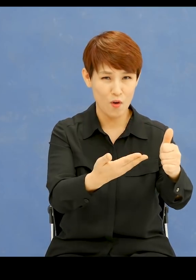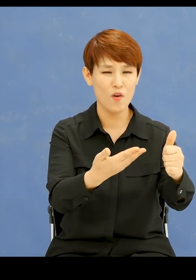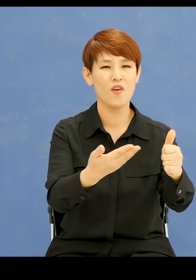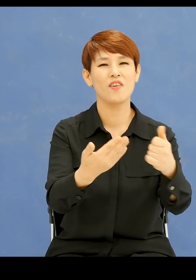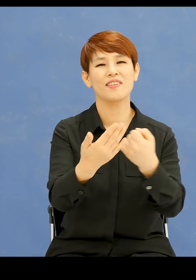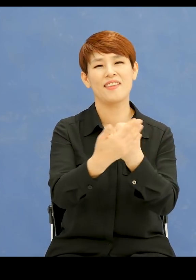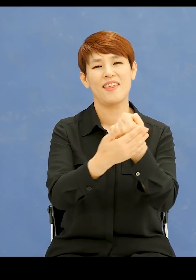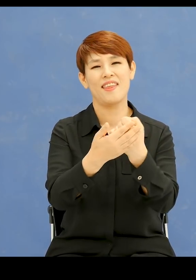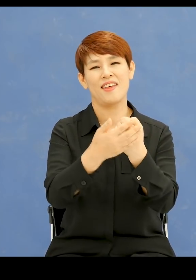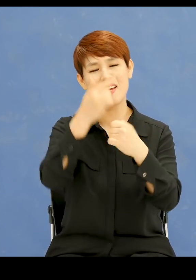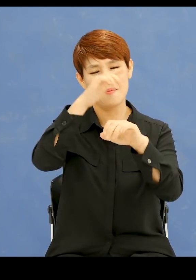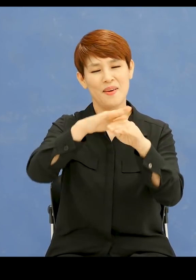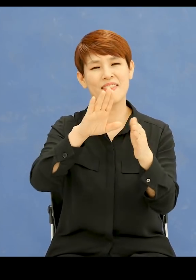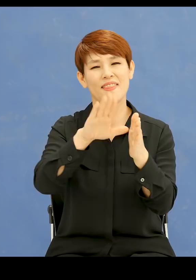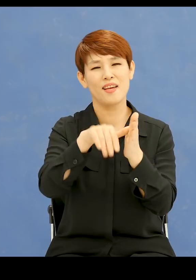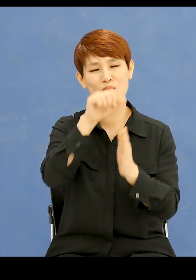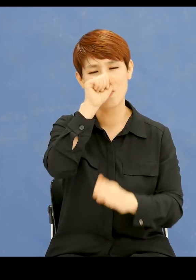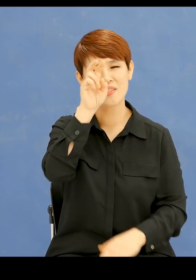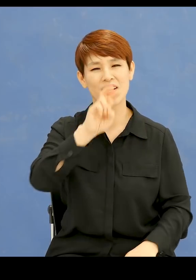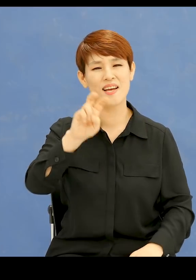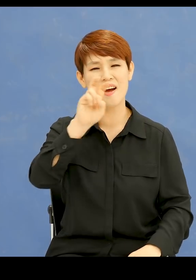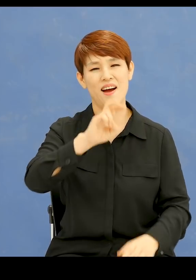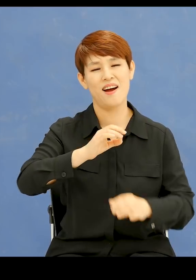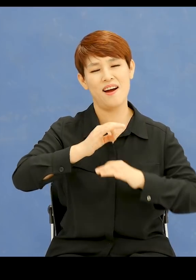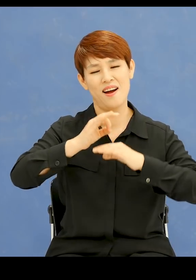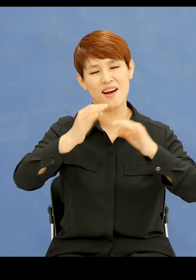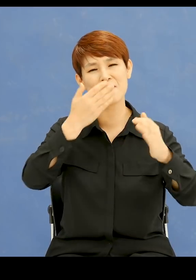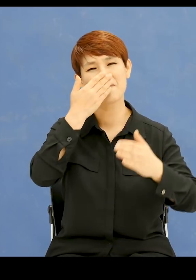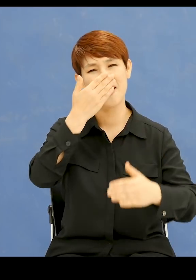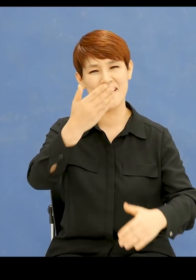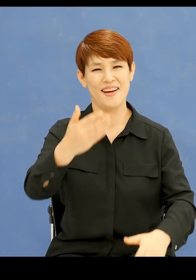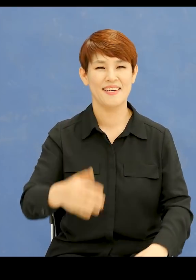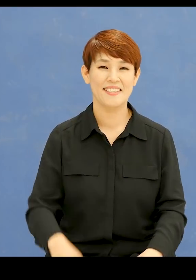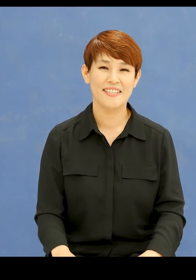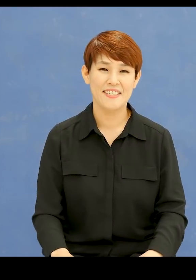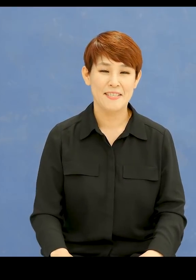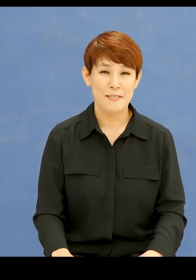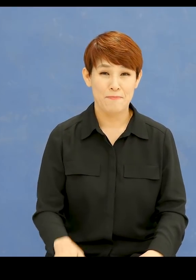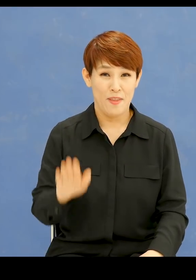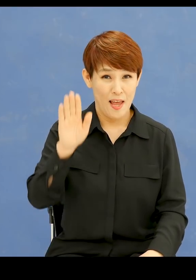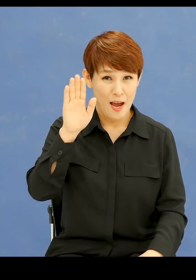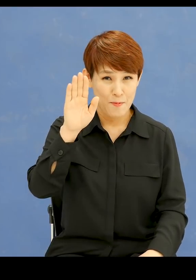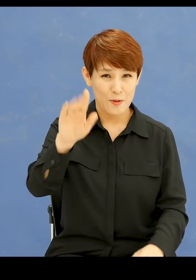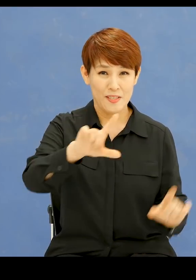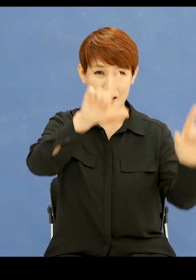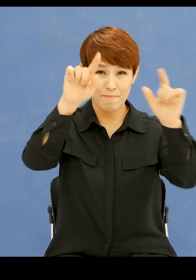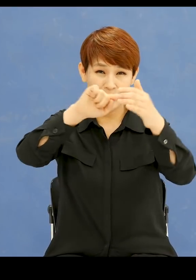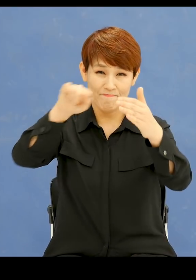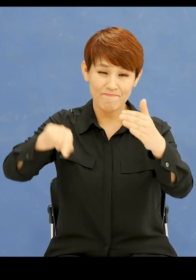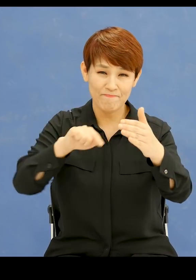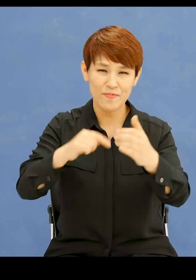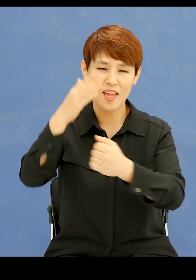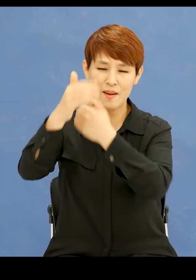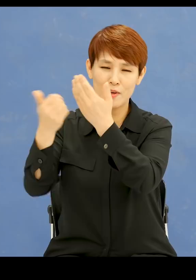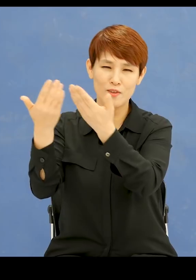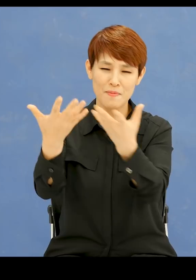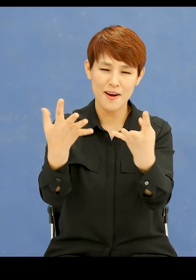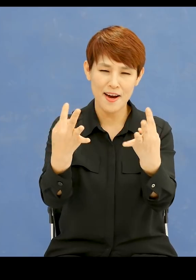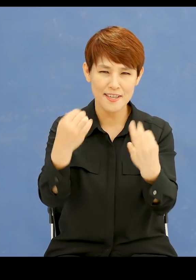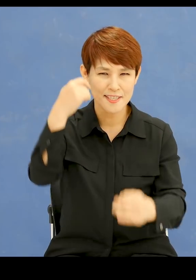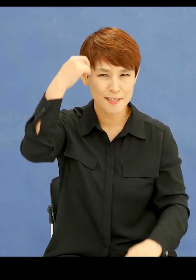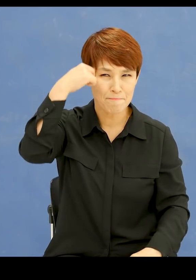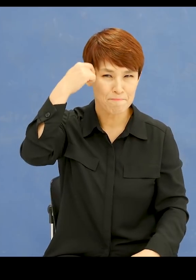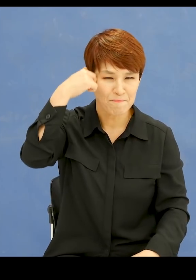은혜롭게 늘 예배 때마다 좋은 찬양을 부를 수 있는 것이 아닌가 하는 생각이 들었습니다. 앞으로도 목사님 삶 가운데서 하나님께서 주시는 그 많은